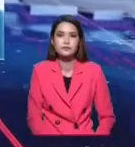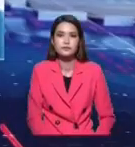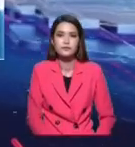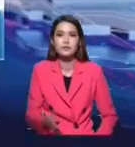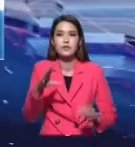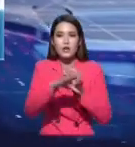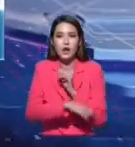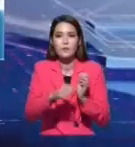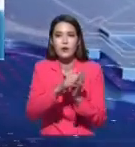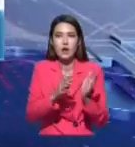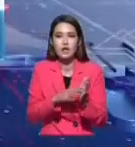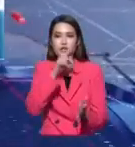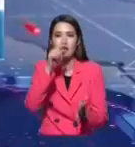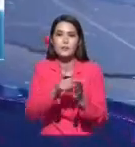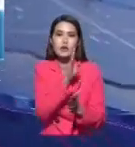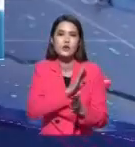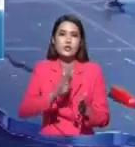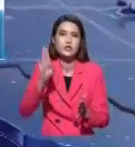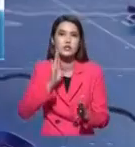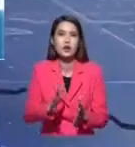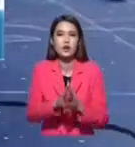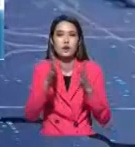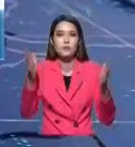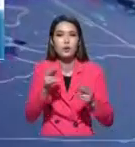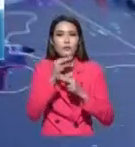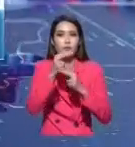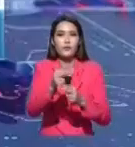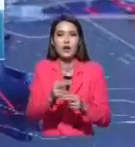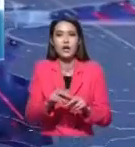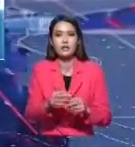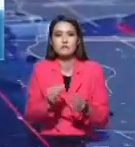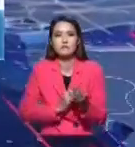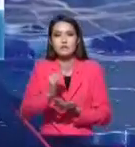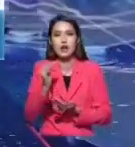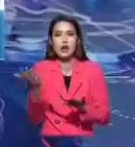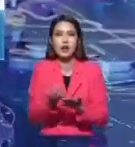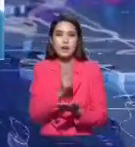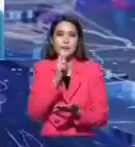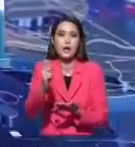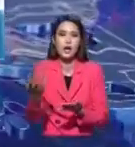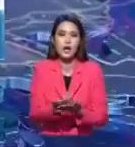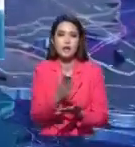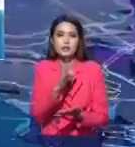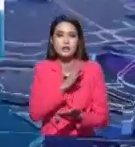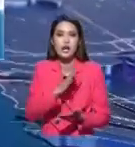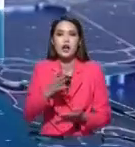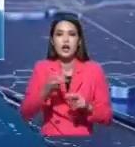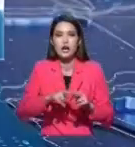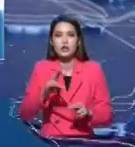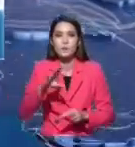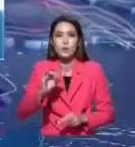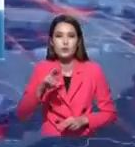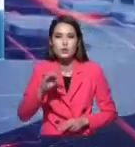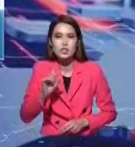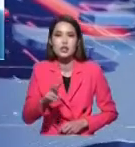В конечный список попали женщины, оказавшие большое влияние и получившие престижные награды. Но даже Нобелевские премии, Пулитцеровские